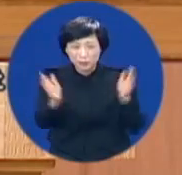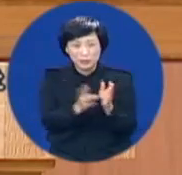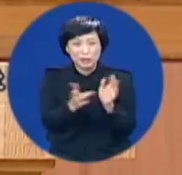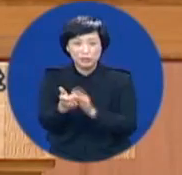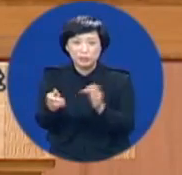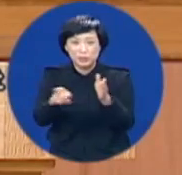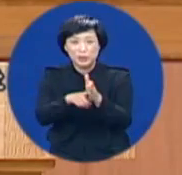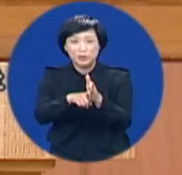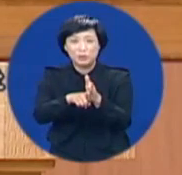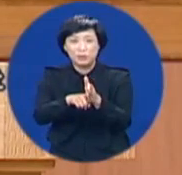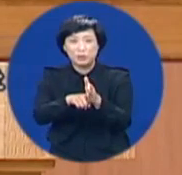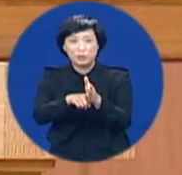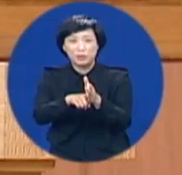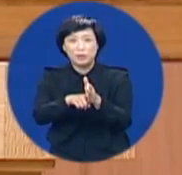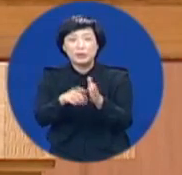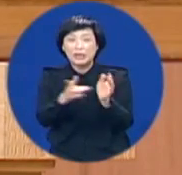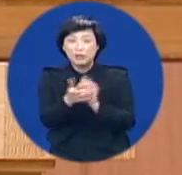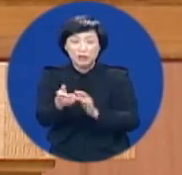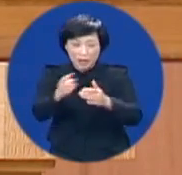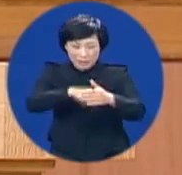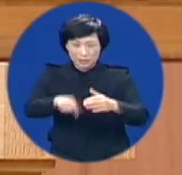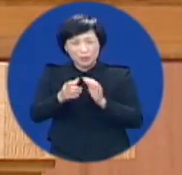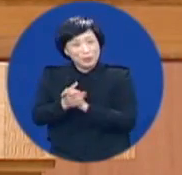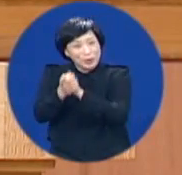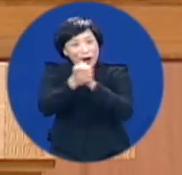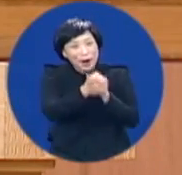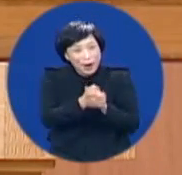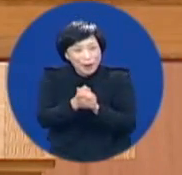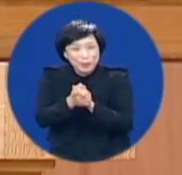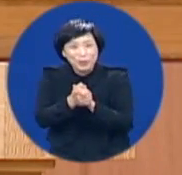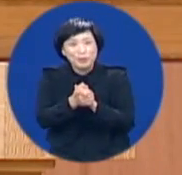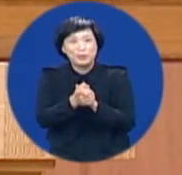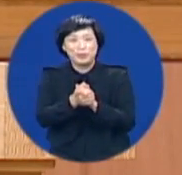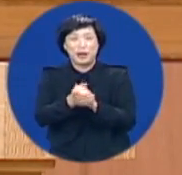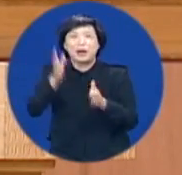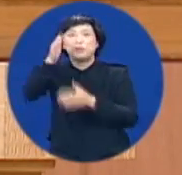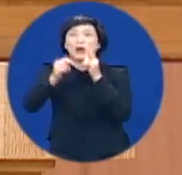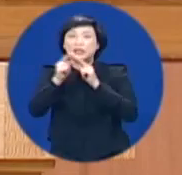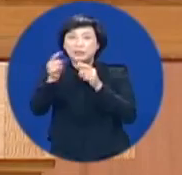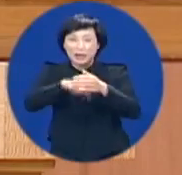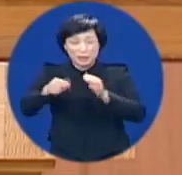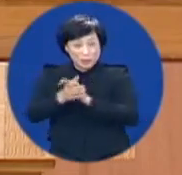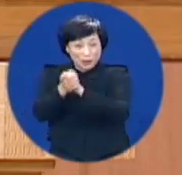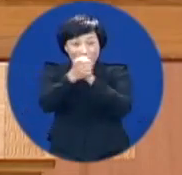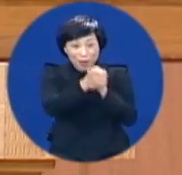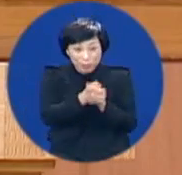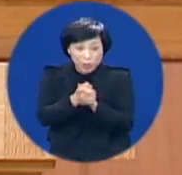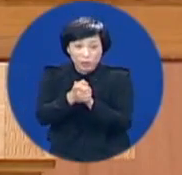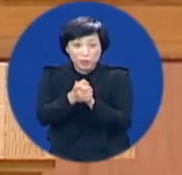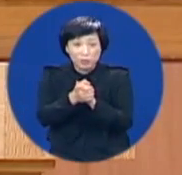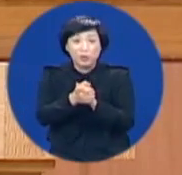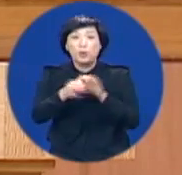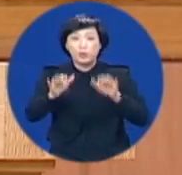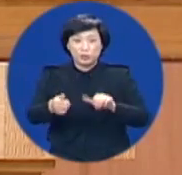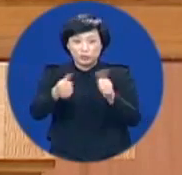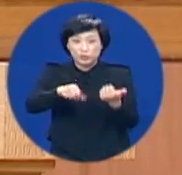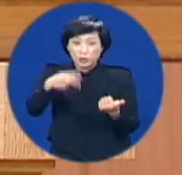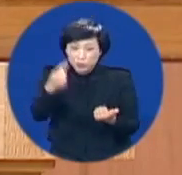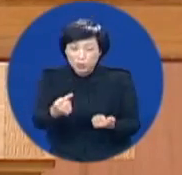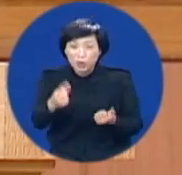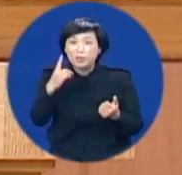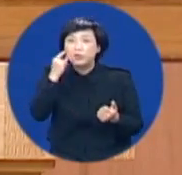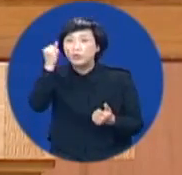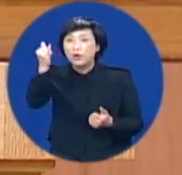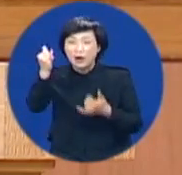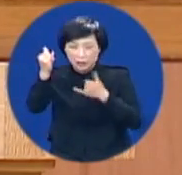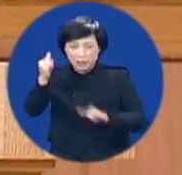믿고 예수 안에서 화목하고 하나님 말씀 안에서 화목하고 오늘 죽어도 어머니